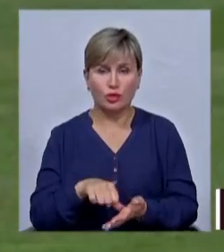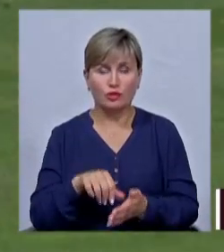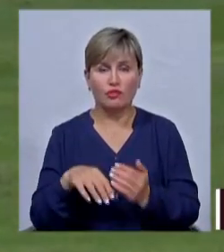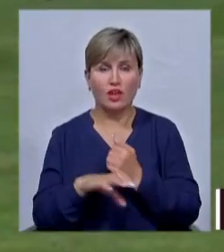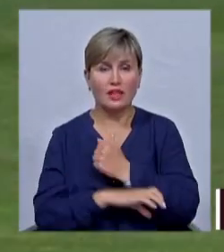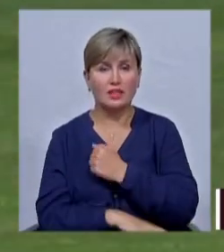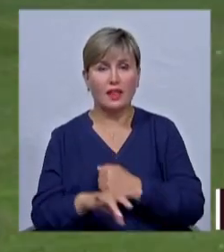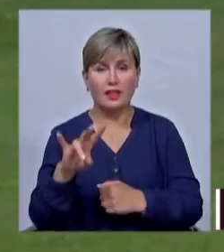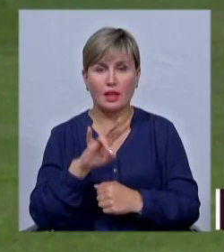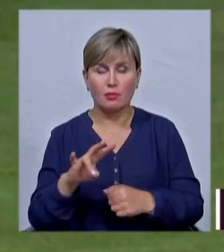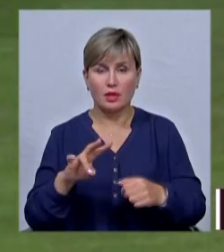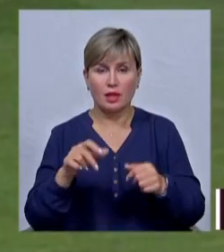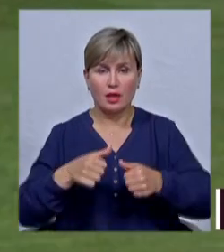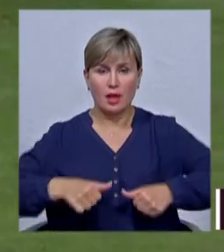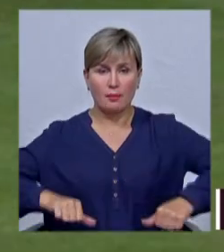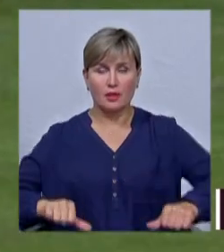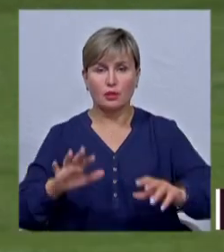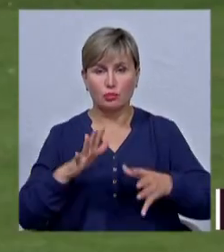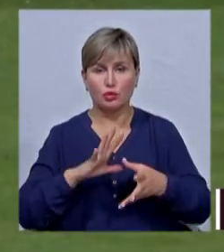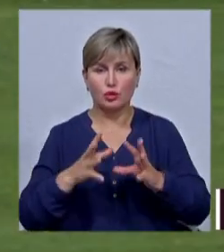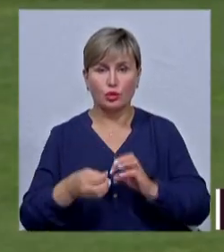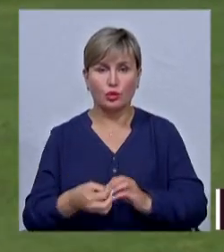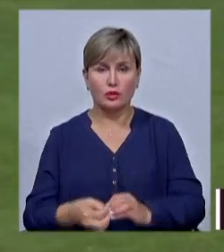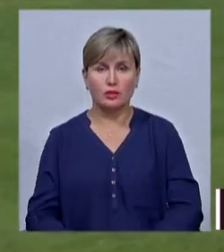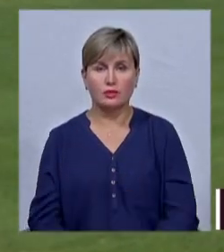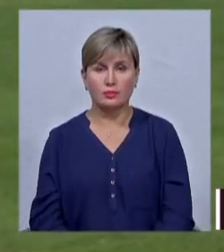ноября экспертная комиссия подведет итоги